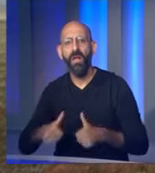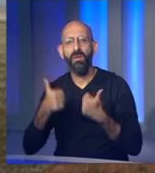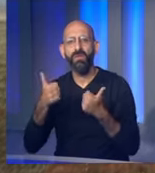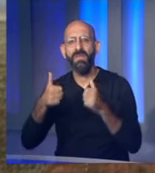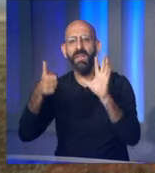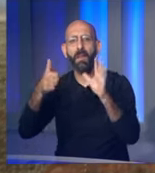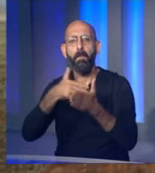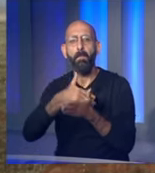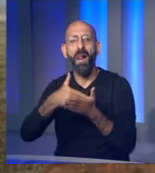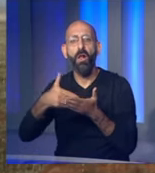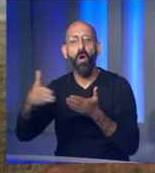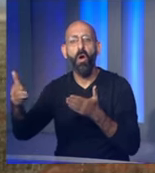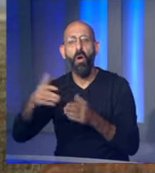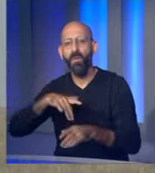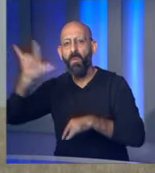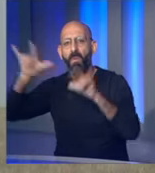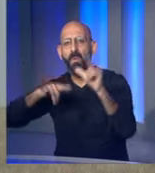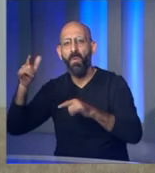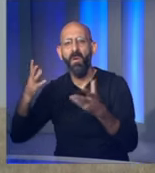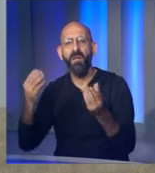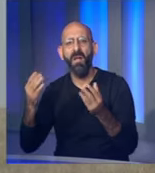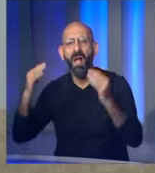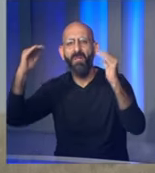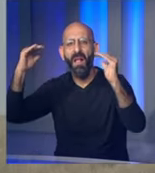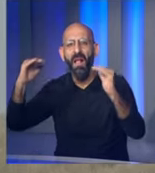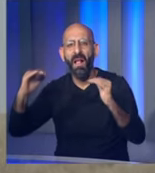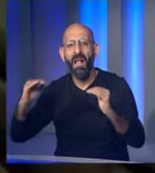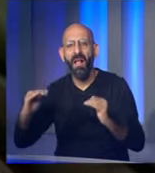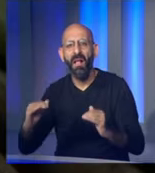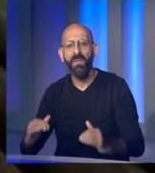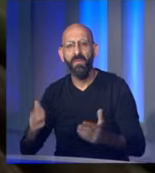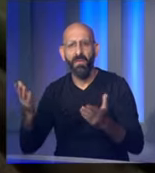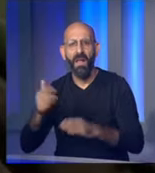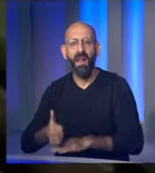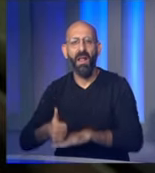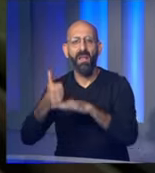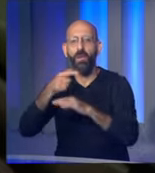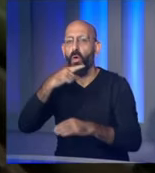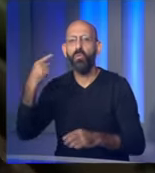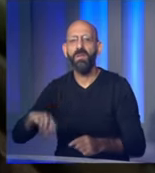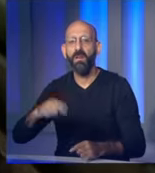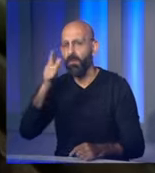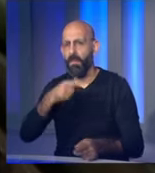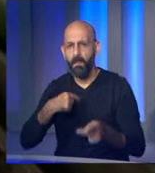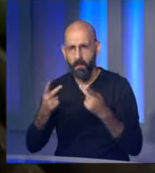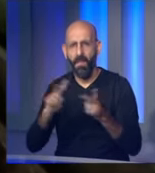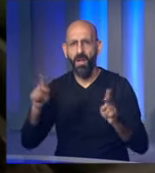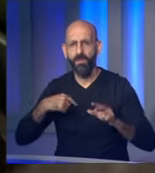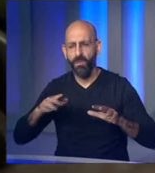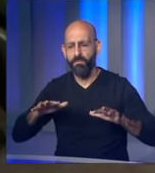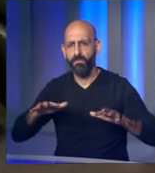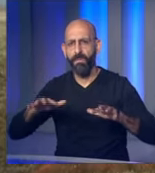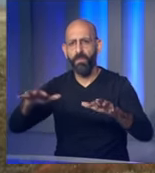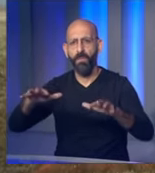ويعيش اكثر من 6 ملايين كلاجئين في الخارج وانخفض عدد السكان بمقدار الربع منذ ان امر الرئيس الروسي